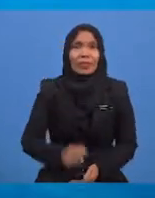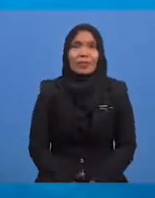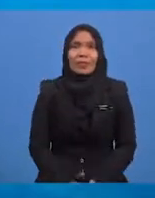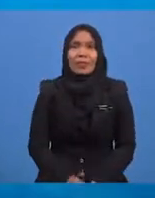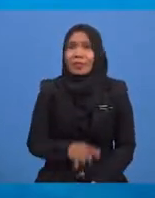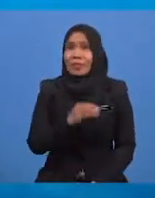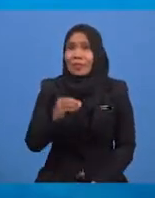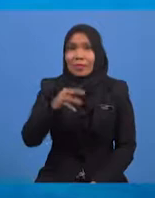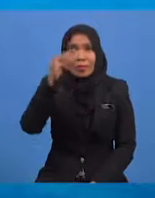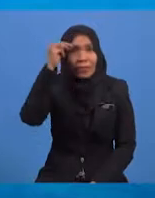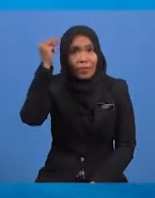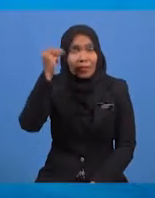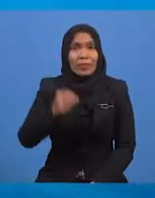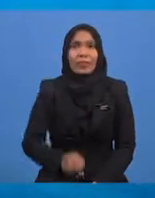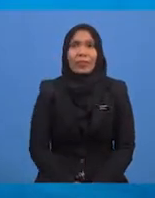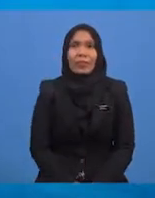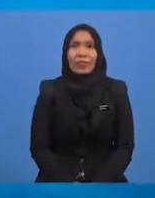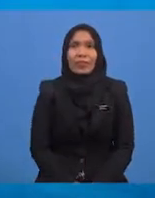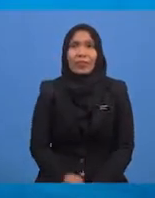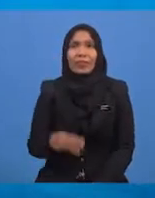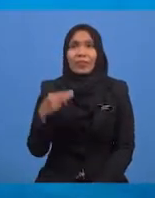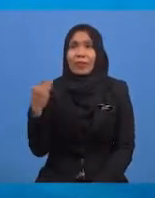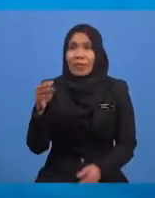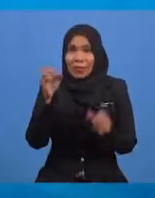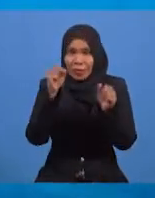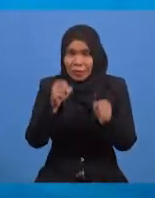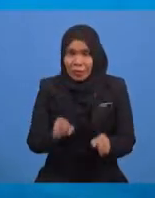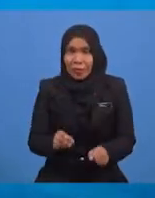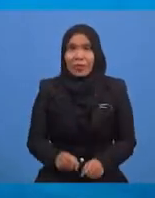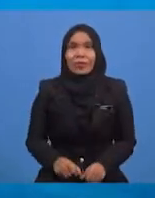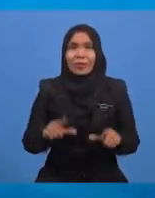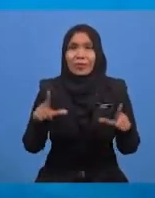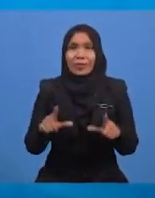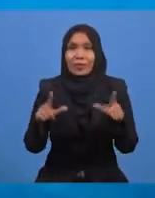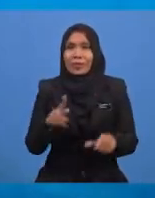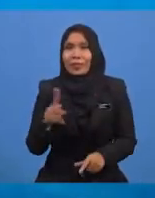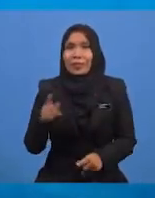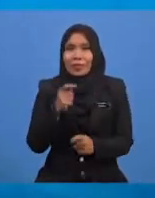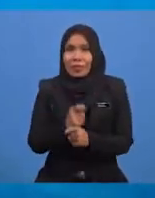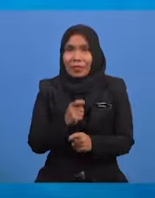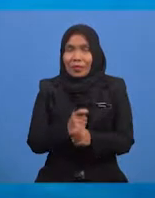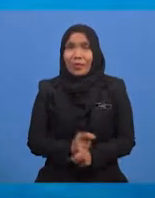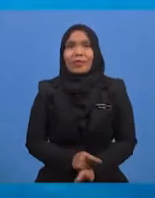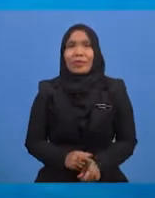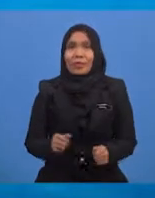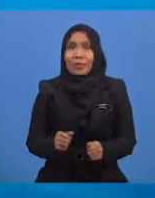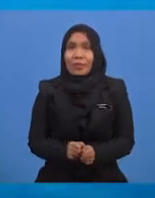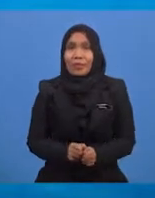untuk bekerja secara bebas, mereka mampu melaksanakan tugas dengan bimbingan walaupun hanya